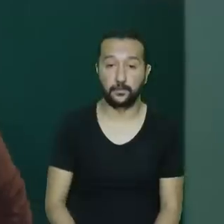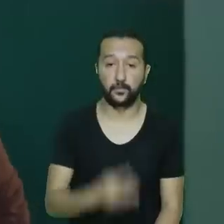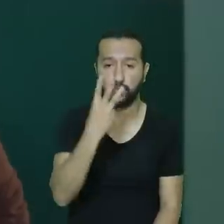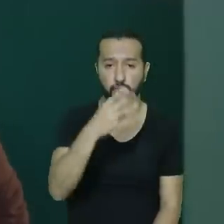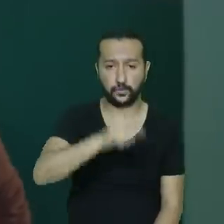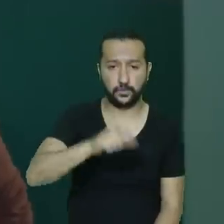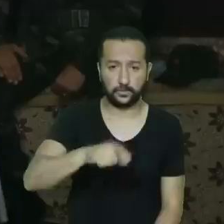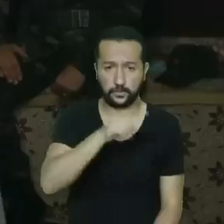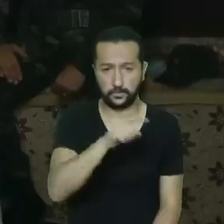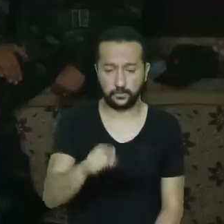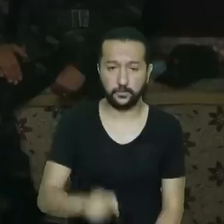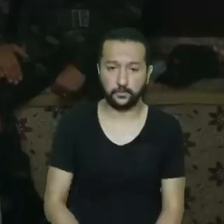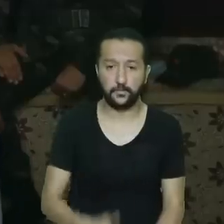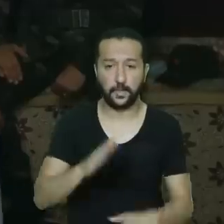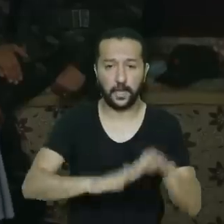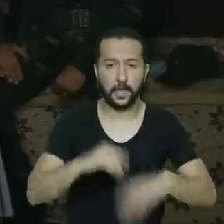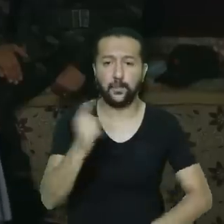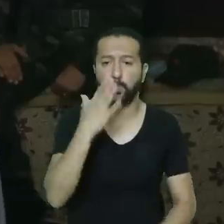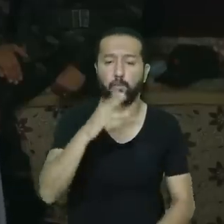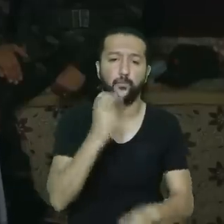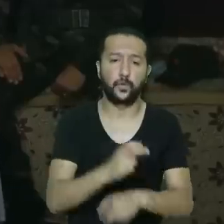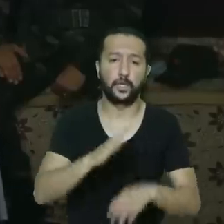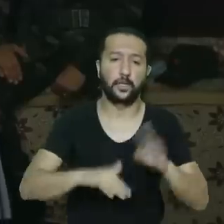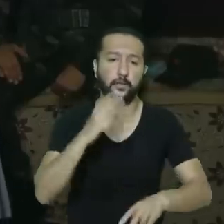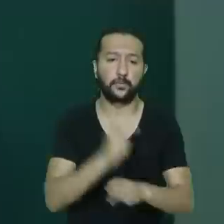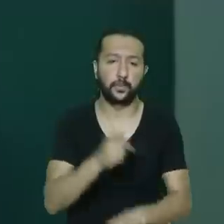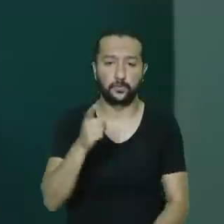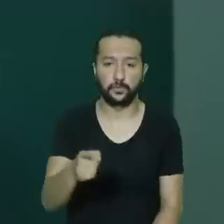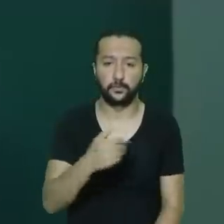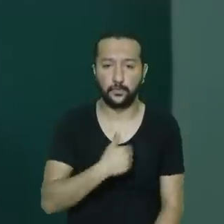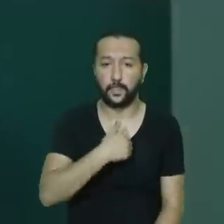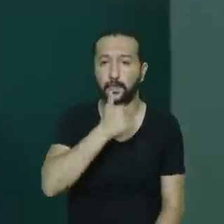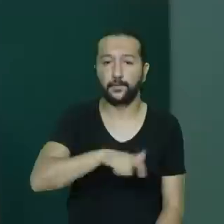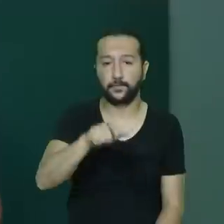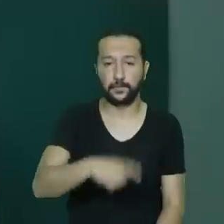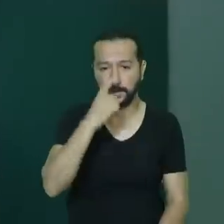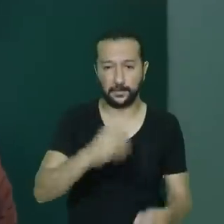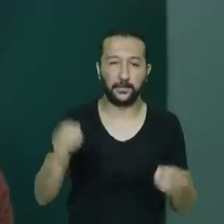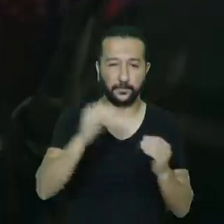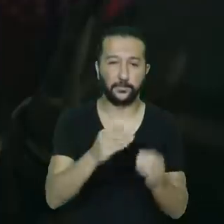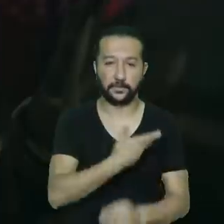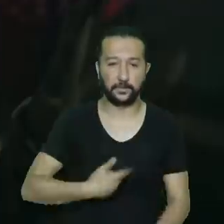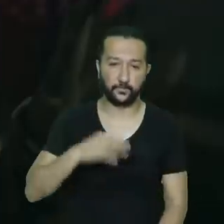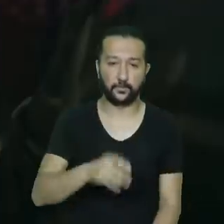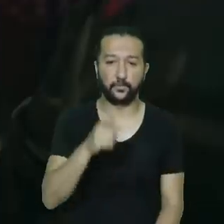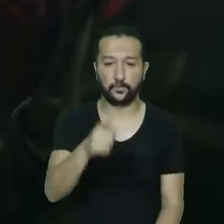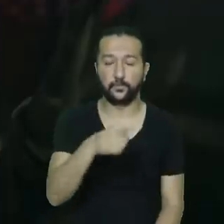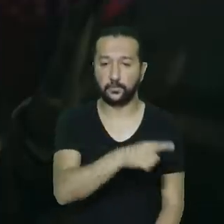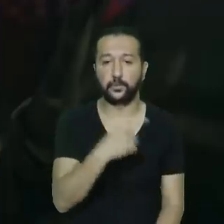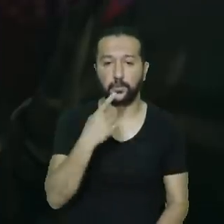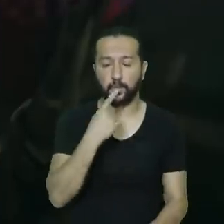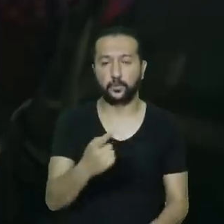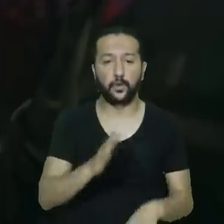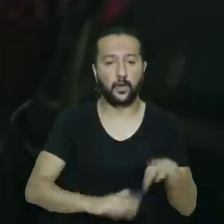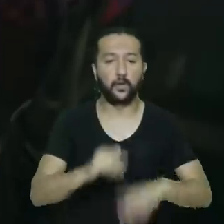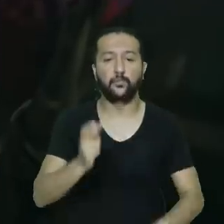Üç kişiler ya. Ellerinde de bir şey yok, eller boş yani. Benim abim biraz apartmayı seviyor da. Ne boşu komutanım,